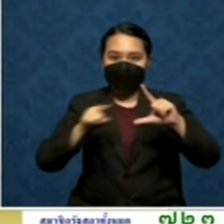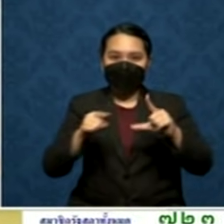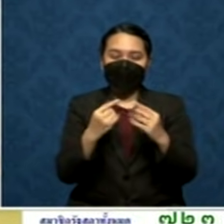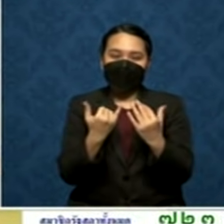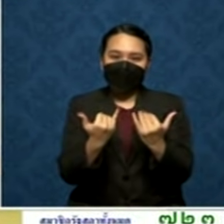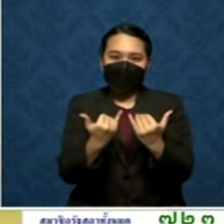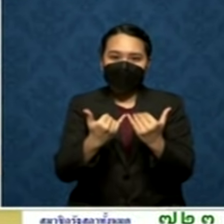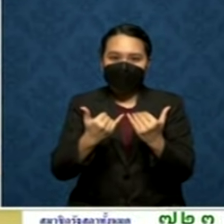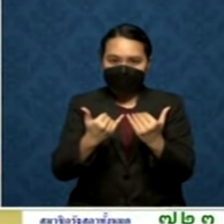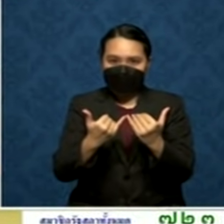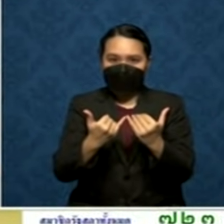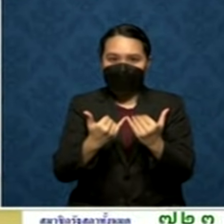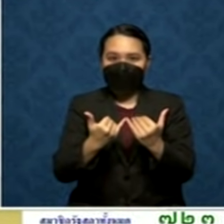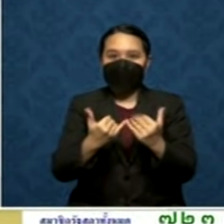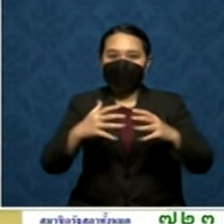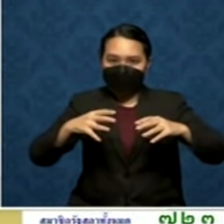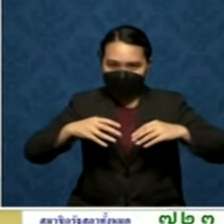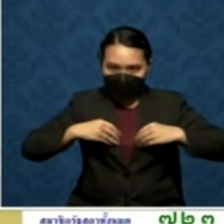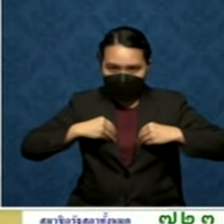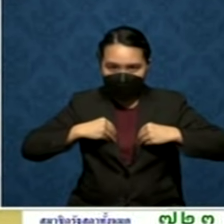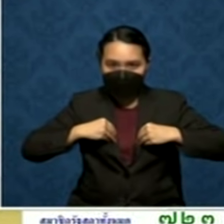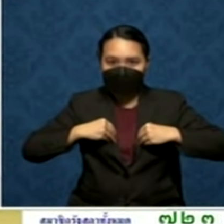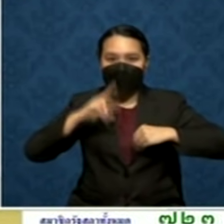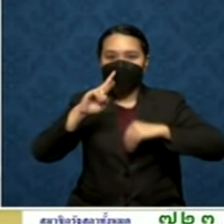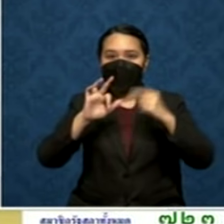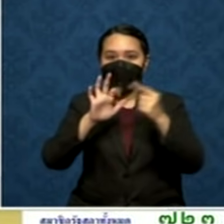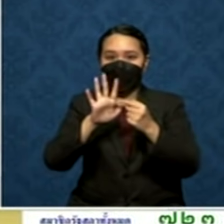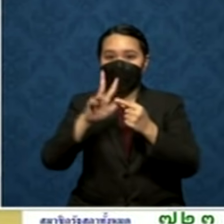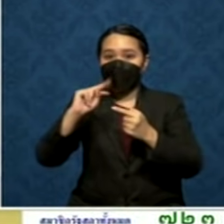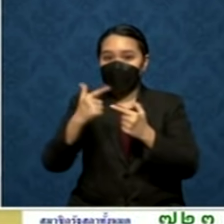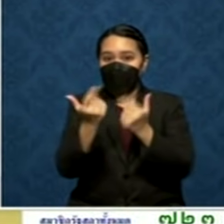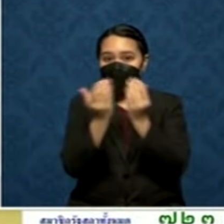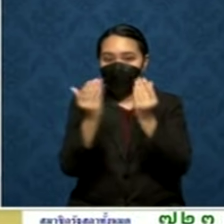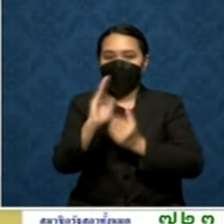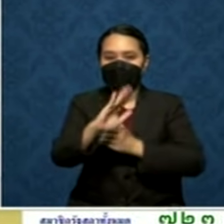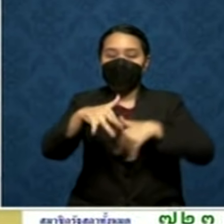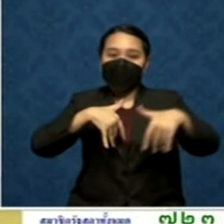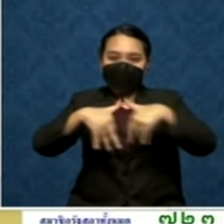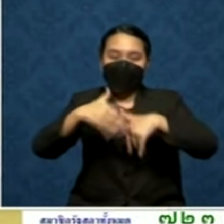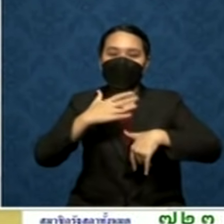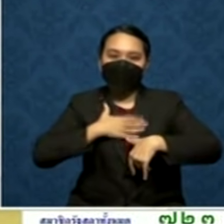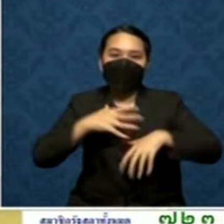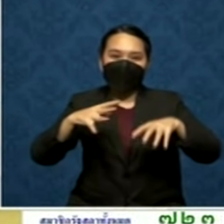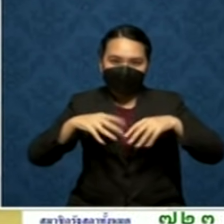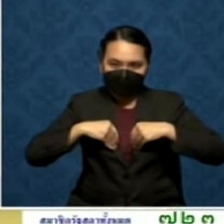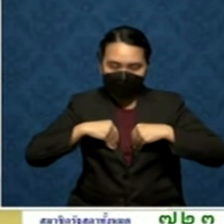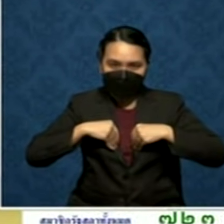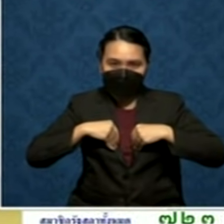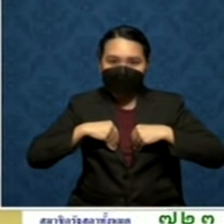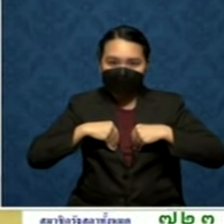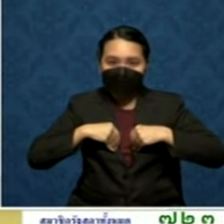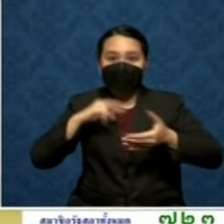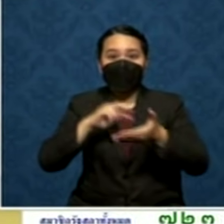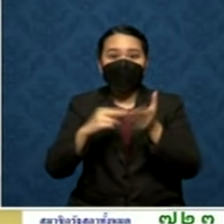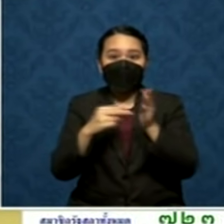ที่จะไม่รับร่างรัฐธรรมนูญของพี่น้องประชาชนฉบับนี้สำหรับผมแล้วนี่คือการคืนสามัญ